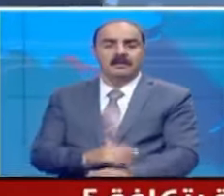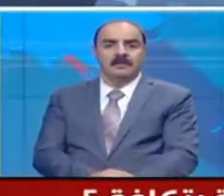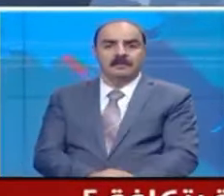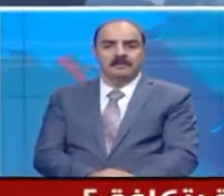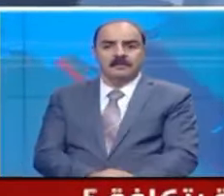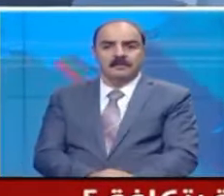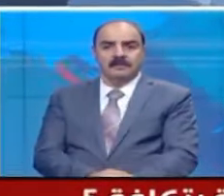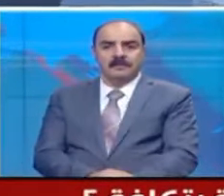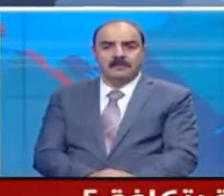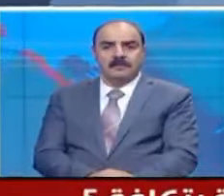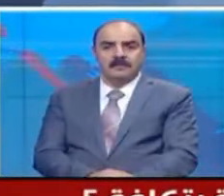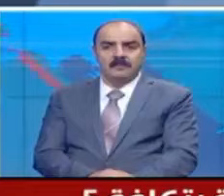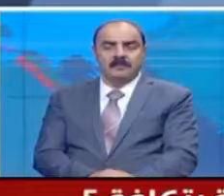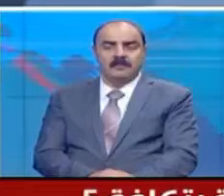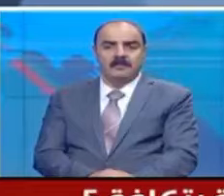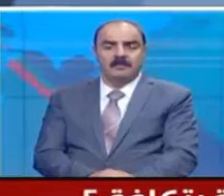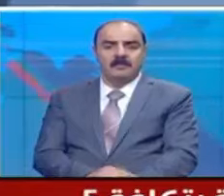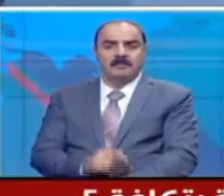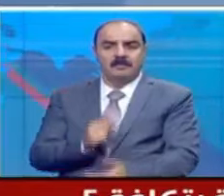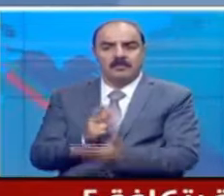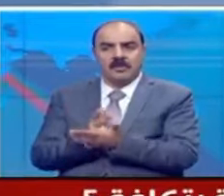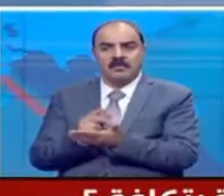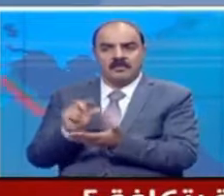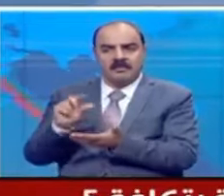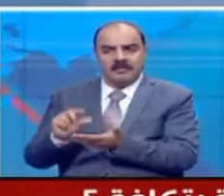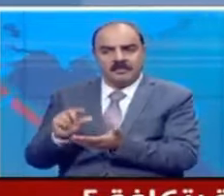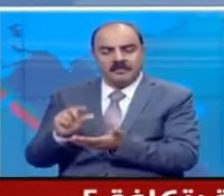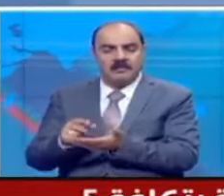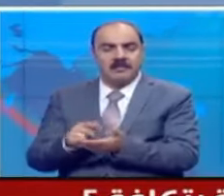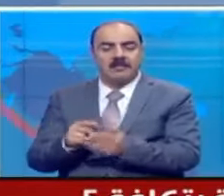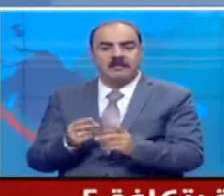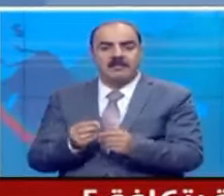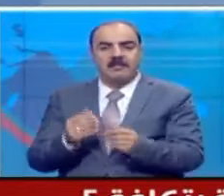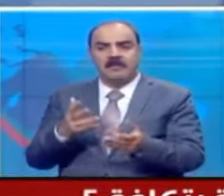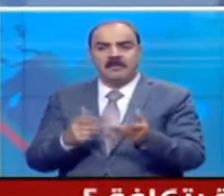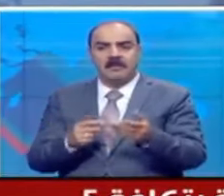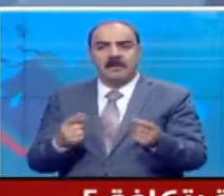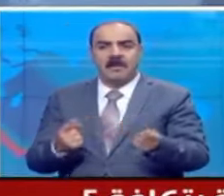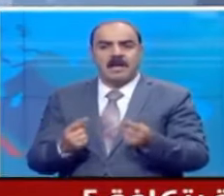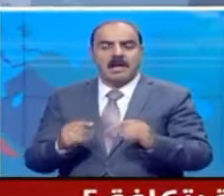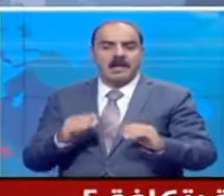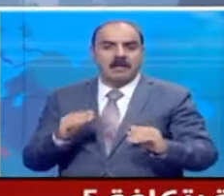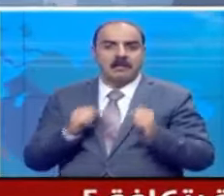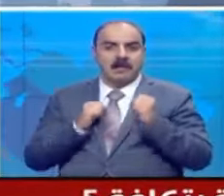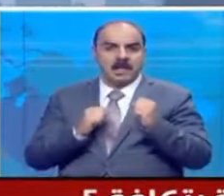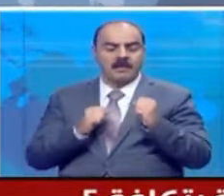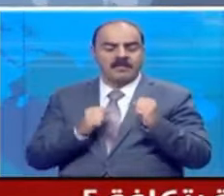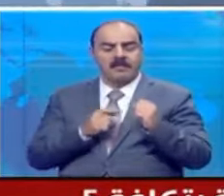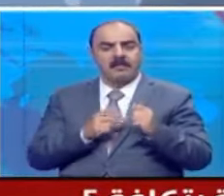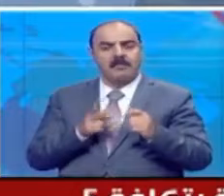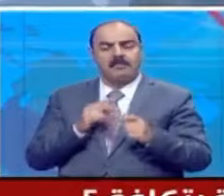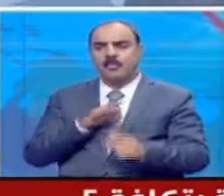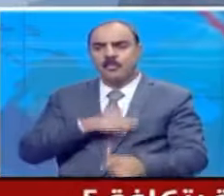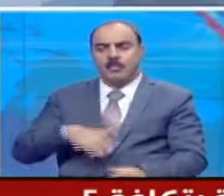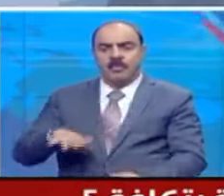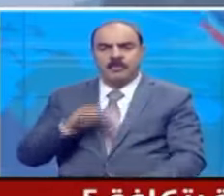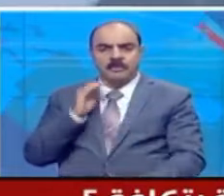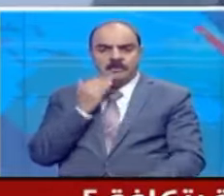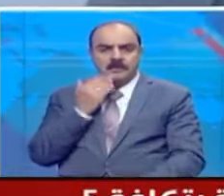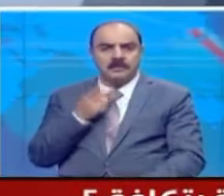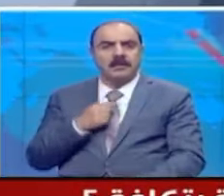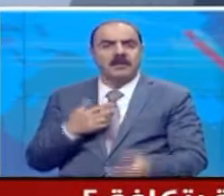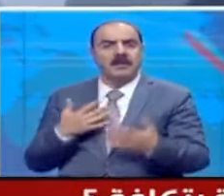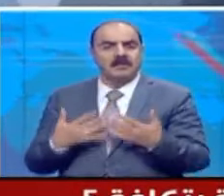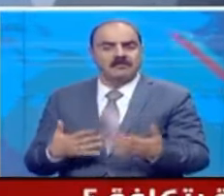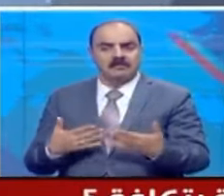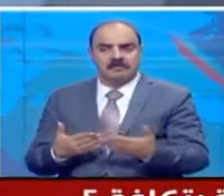للشعور بدخل المواطن، وأن الوضع الاقتصادي وضع قوي، بالإضافة أيضا إلى ضرورة وجود تسهيلات